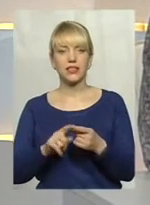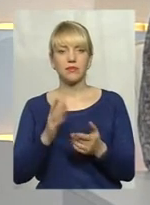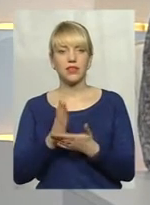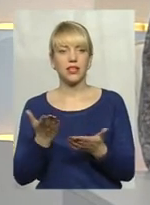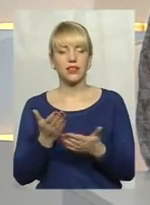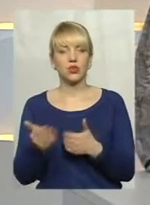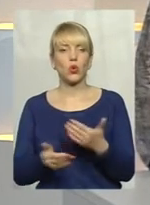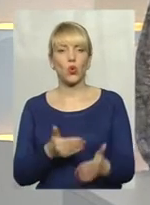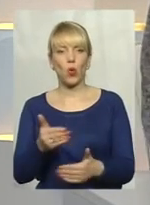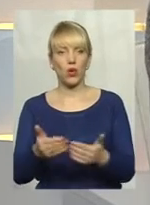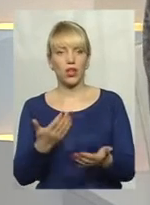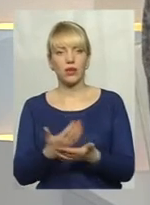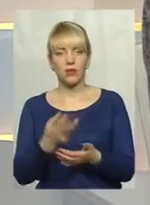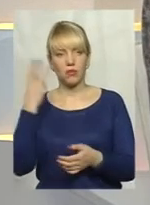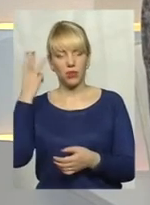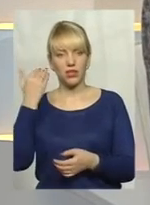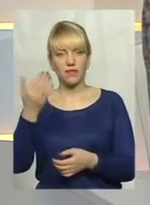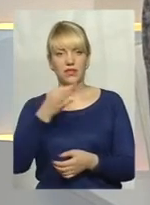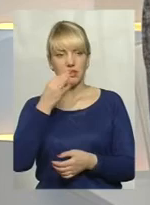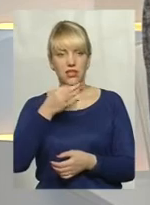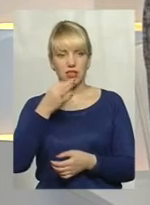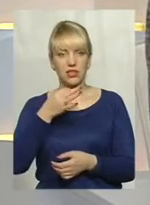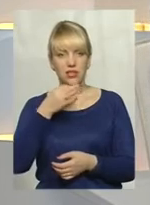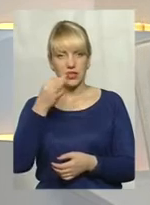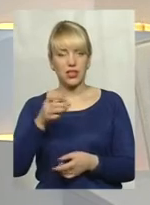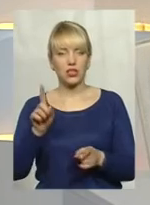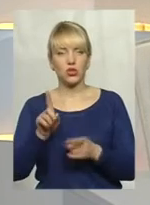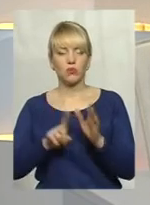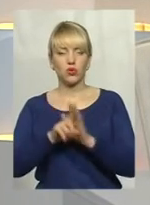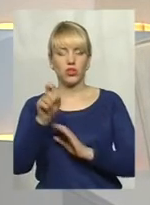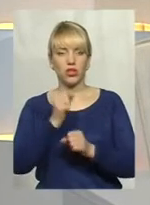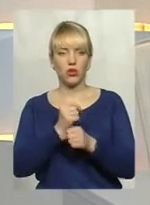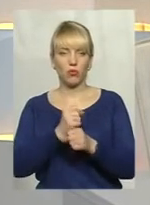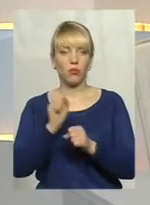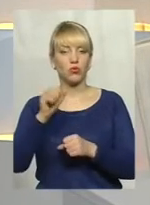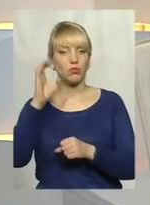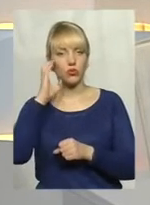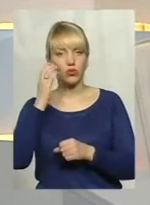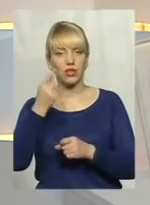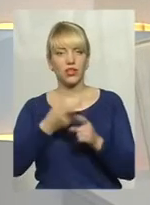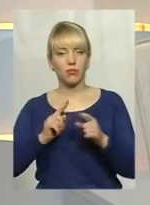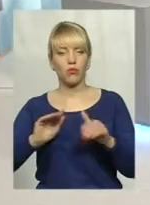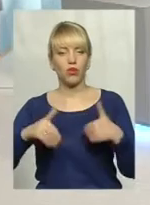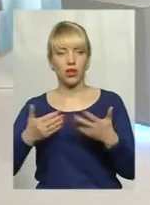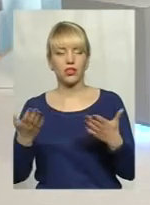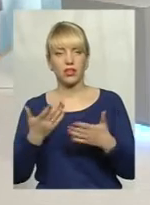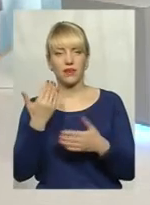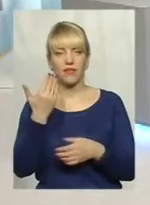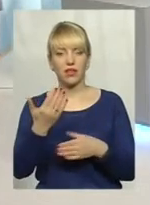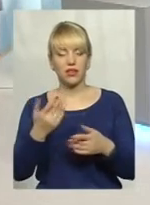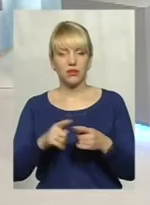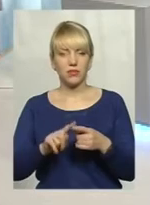кроки? У Хмельницькому ви зазначили, почали роботу. Можливо, прислухаються до тих порад, які ви їм